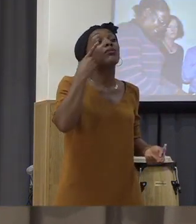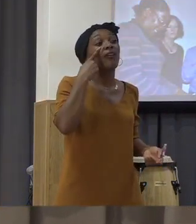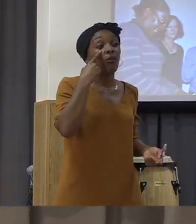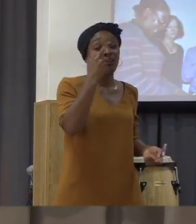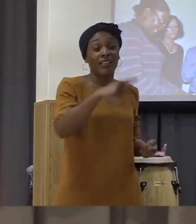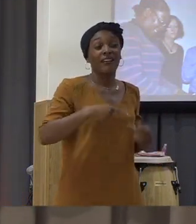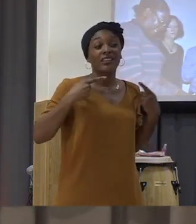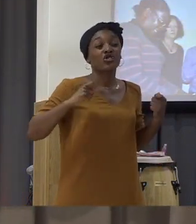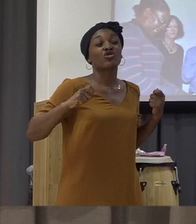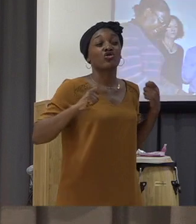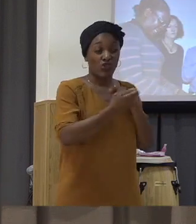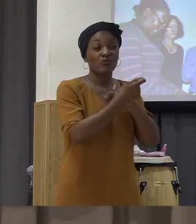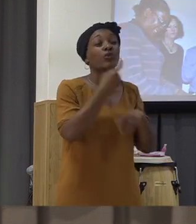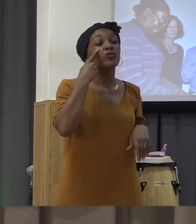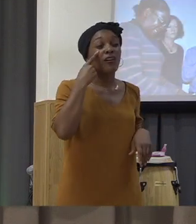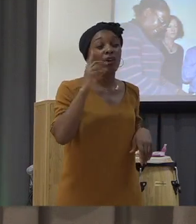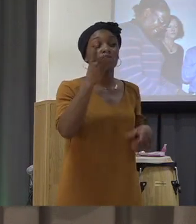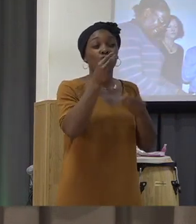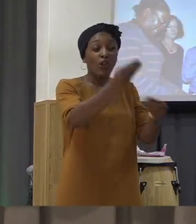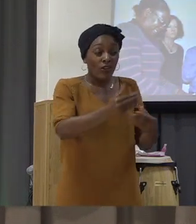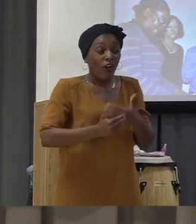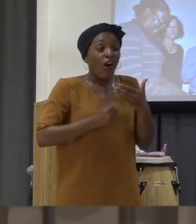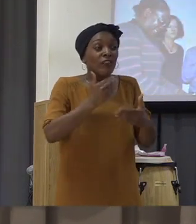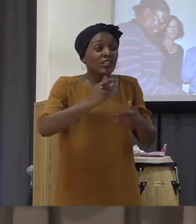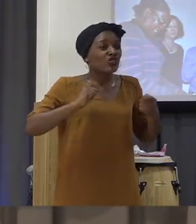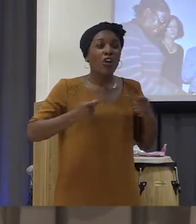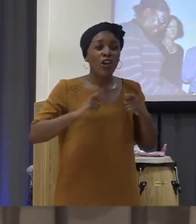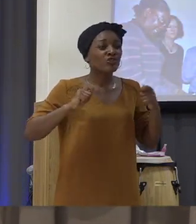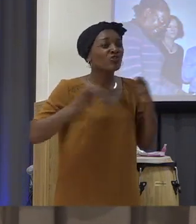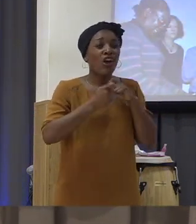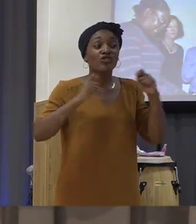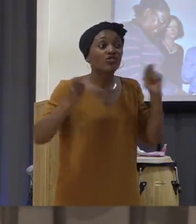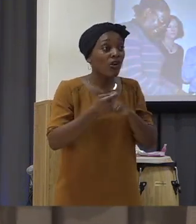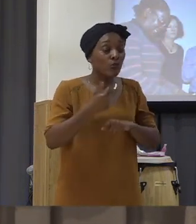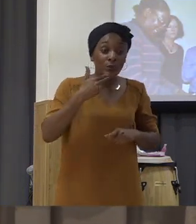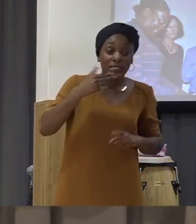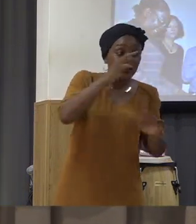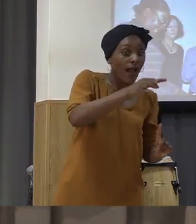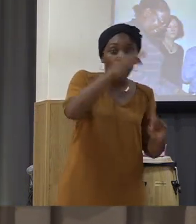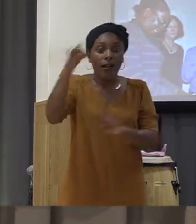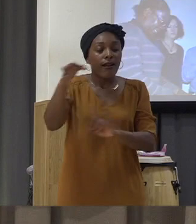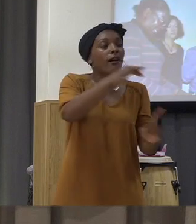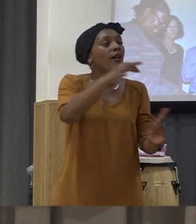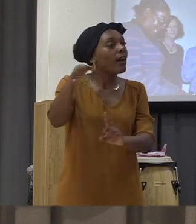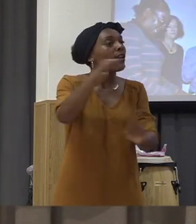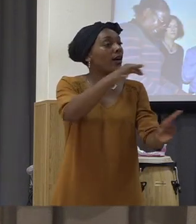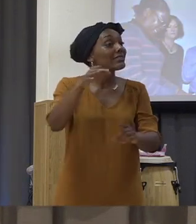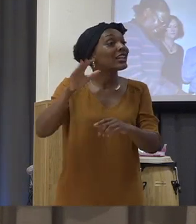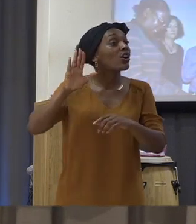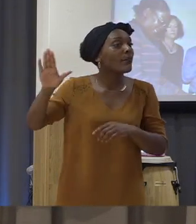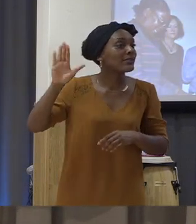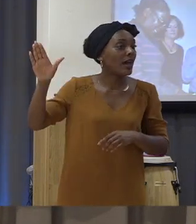votre vie. Vous allez voir Dieu vous faire grandir. Vous allez voir Dieu vous utiliser. Et c'est ainsi que Dieu